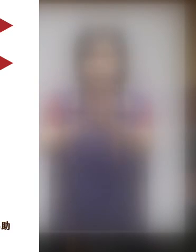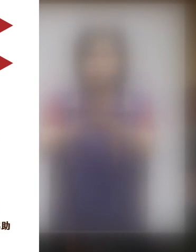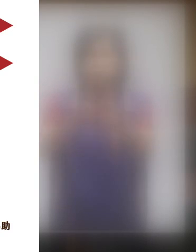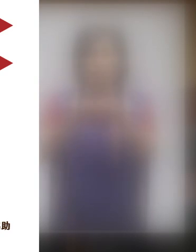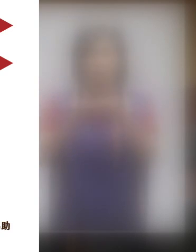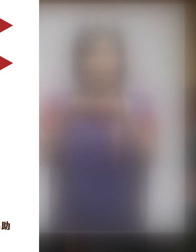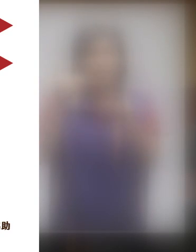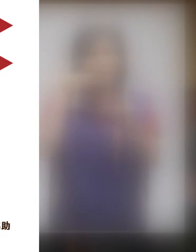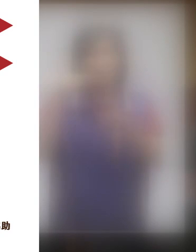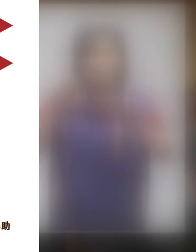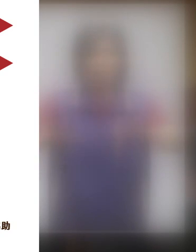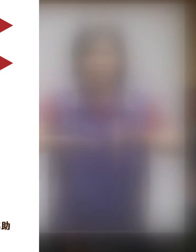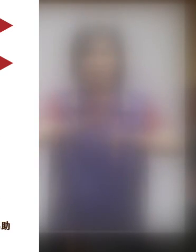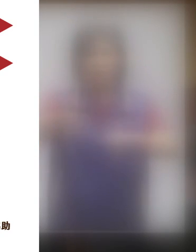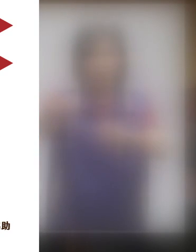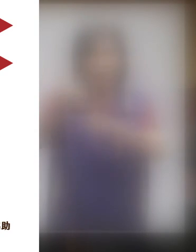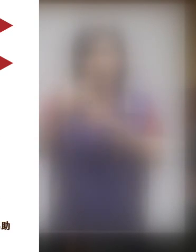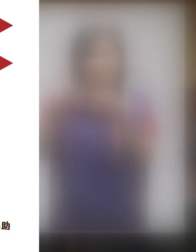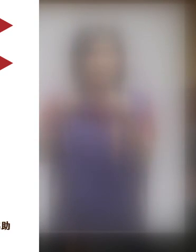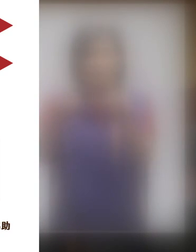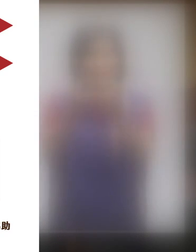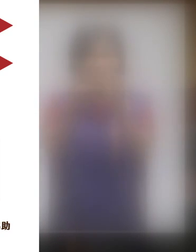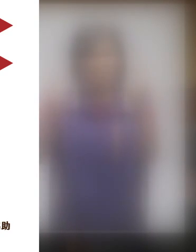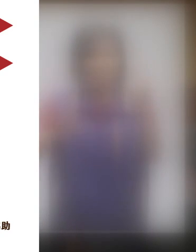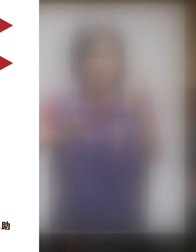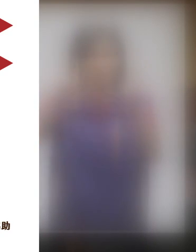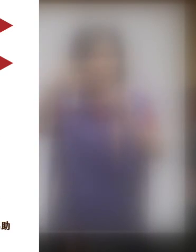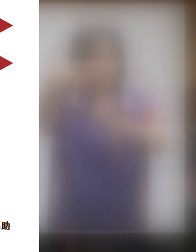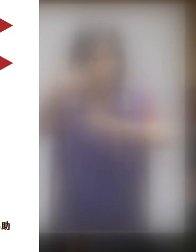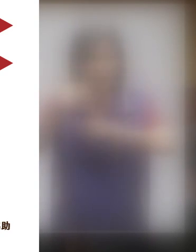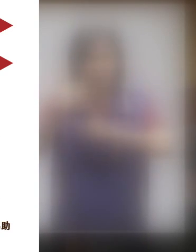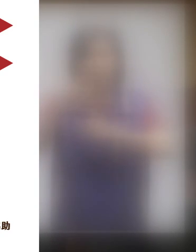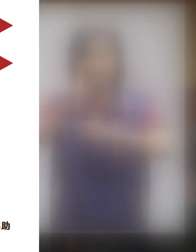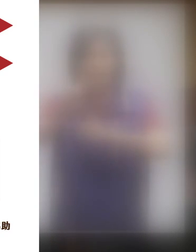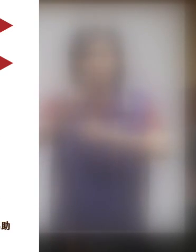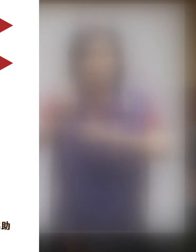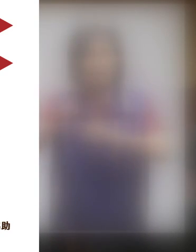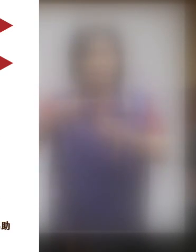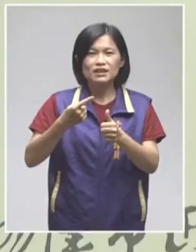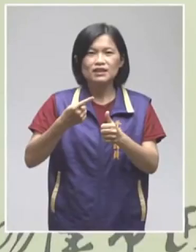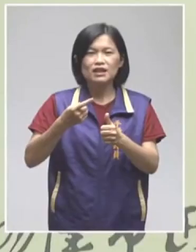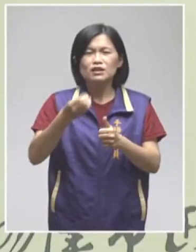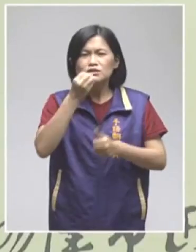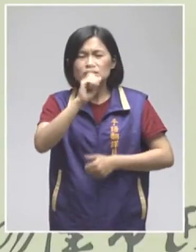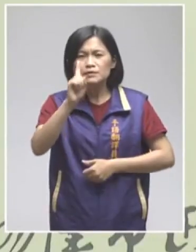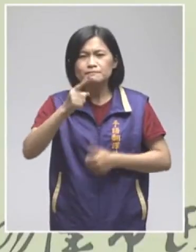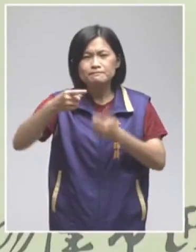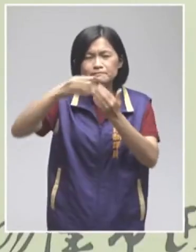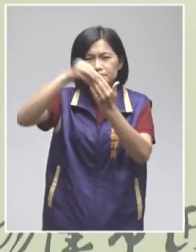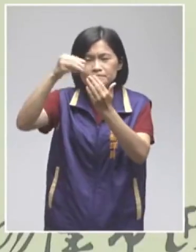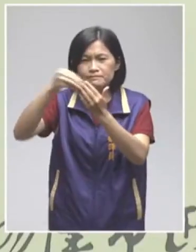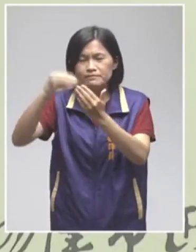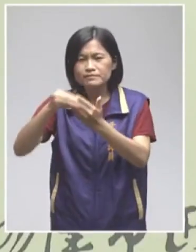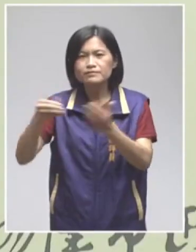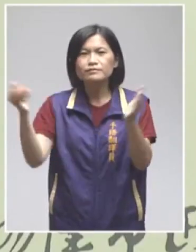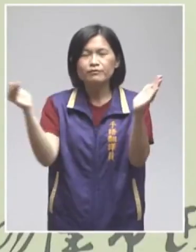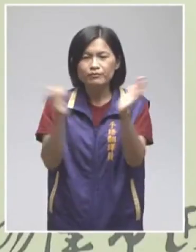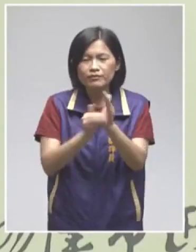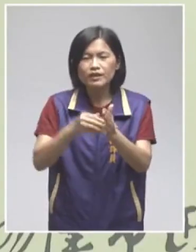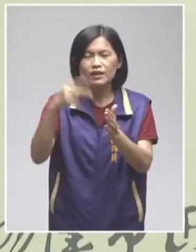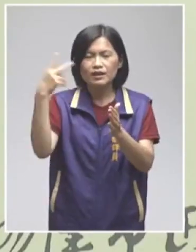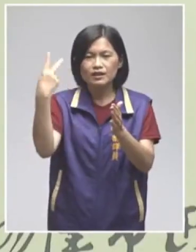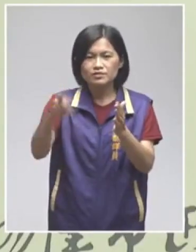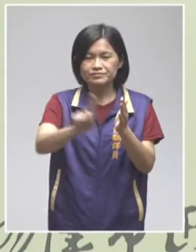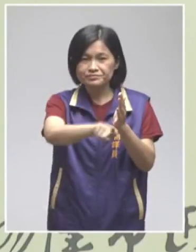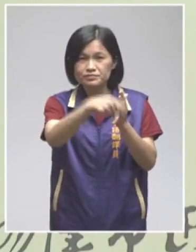身份证或是健保卡，就能够在区公所领取关怀包，里面包含了快筛试剂，全程得来速。但是如果身边真